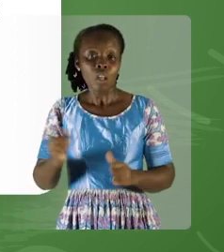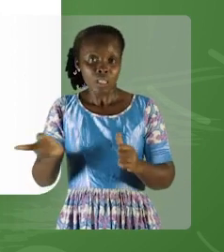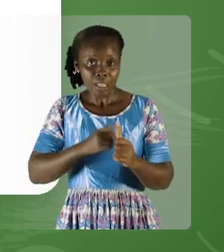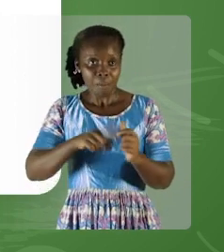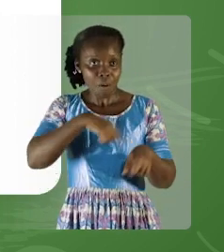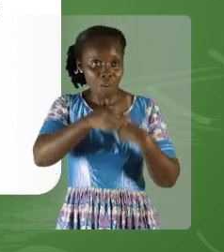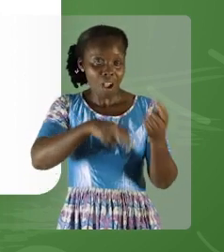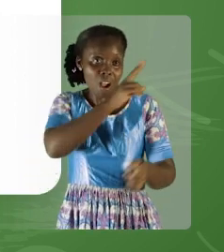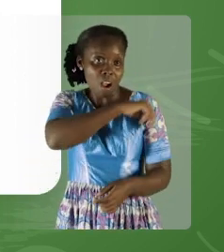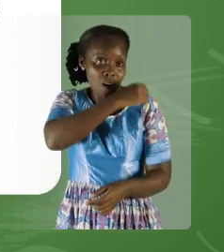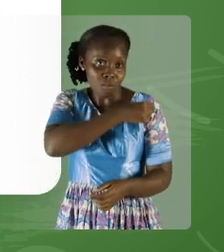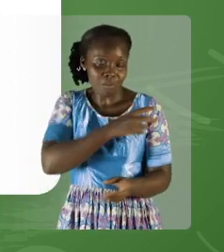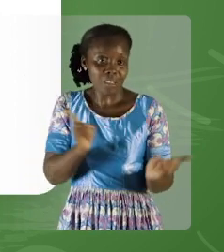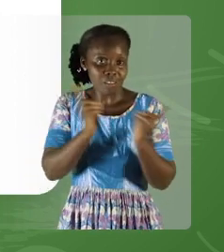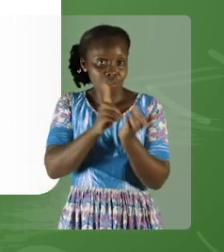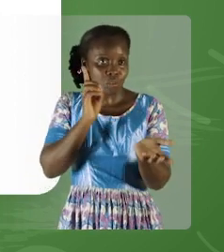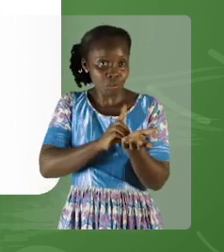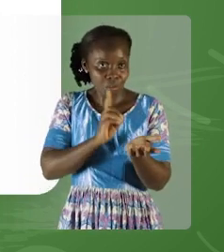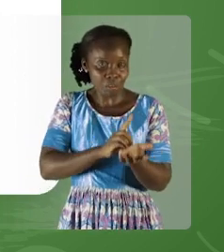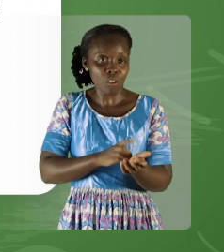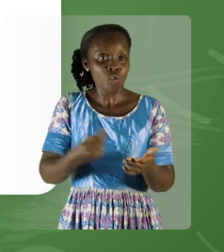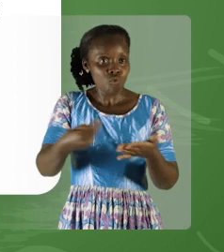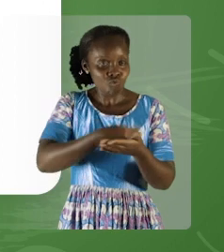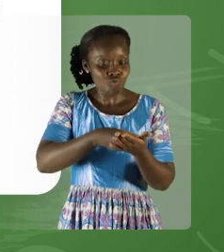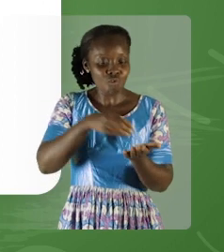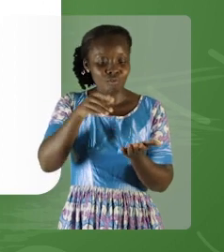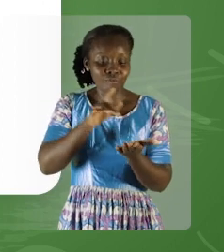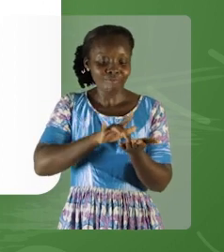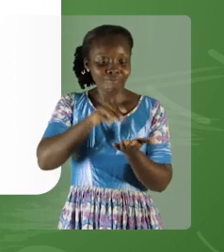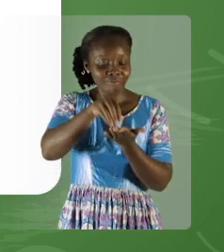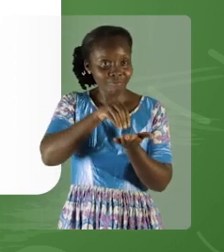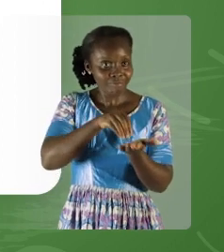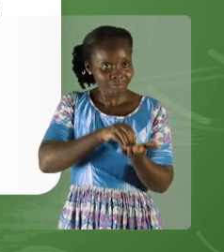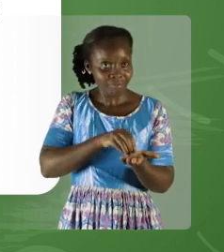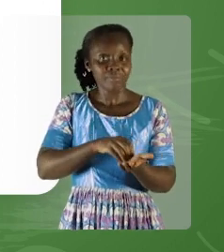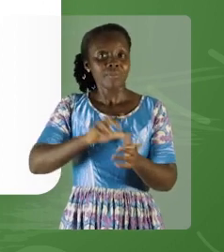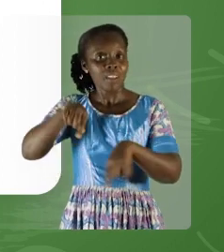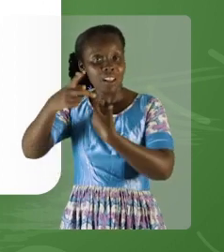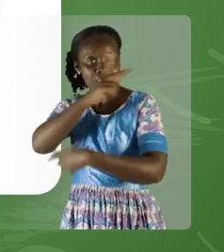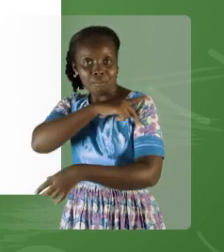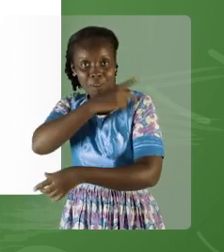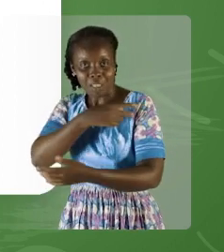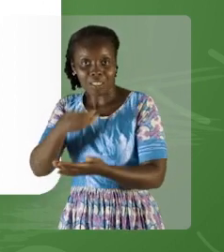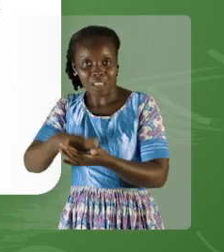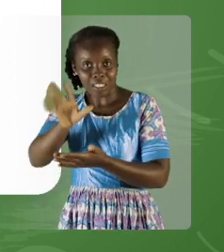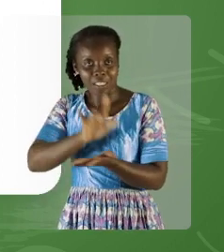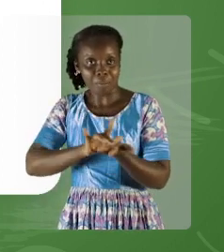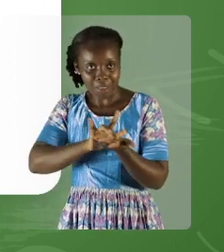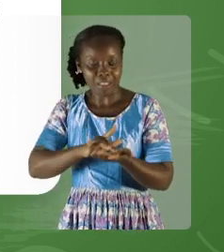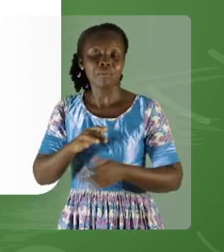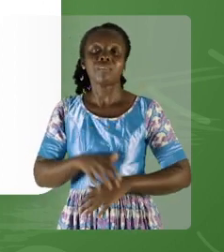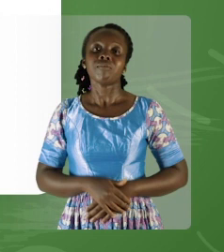te prescrire une ordonnance pour que tu puisses t'acheter tes médicaments. Donc, utiliser une ancienne ordonnance est une pratique